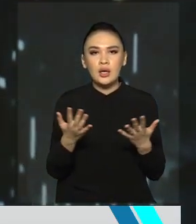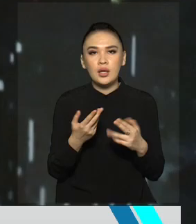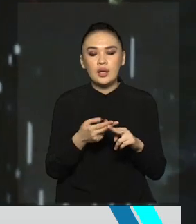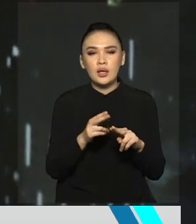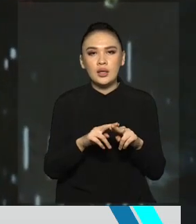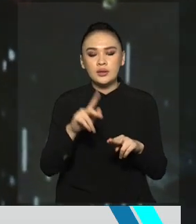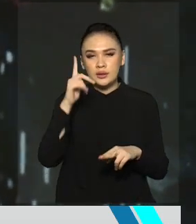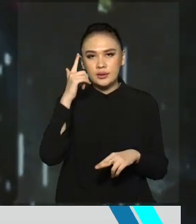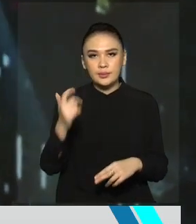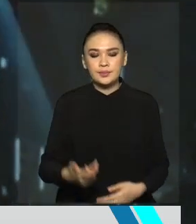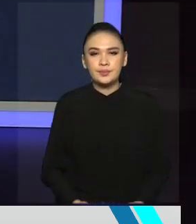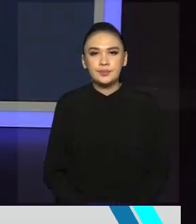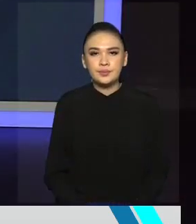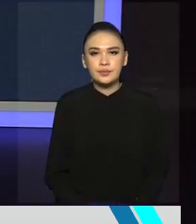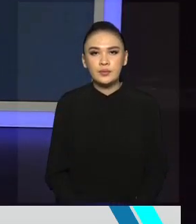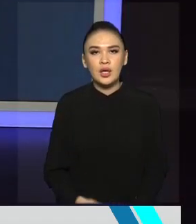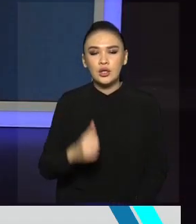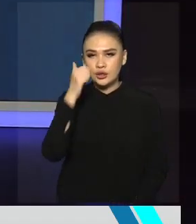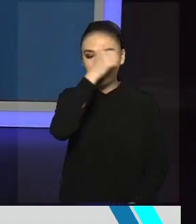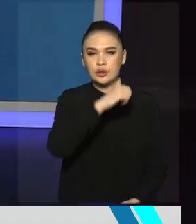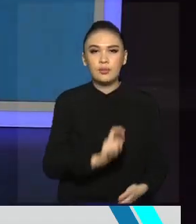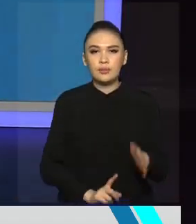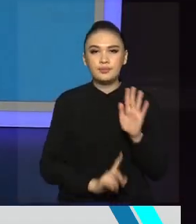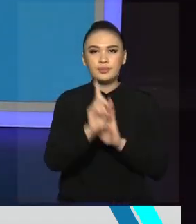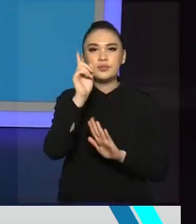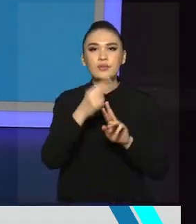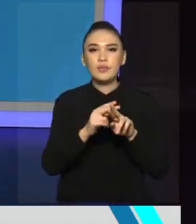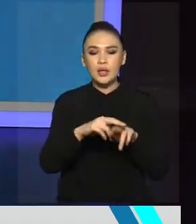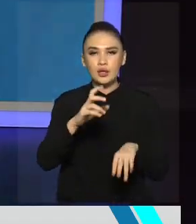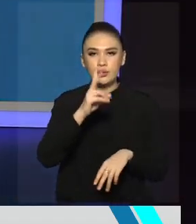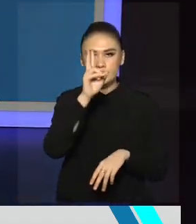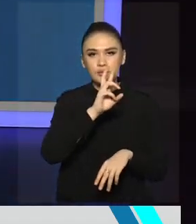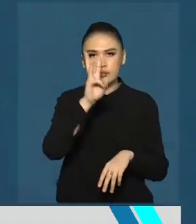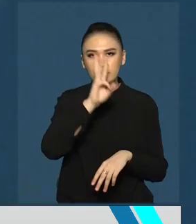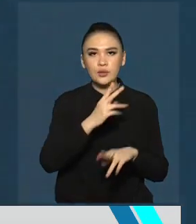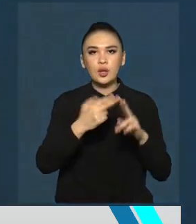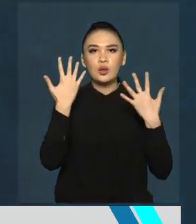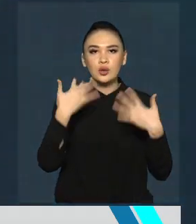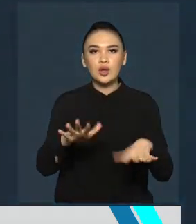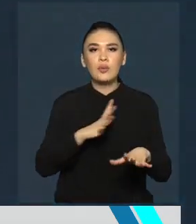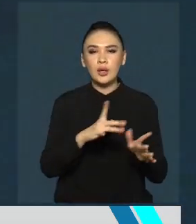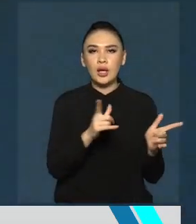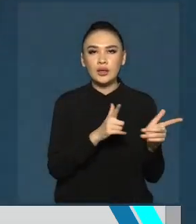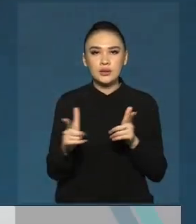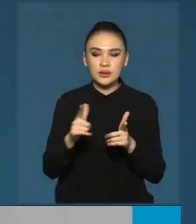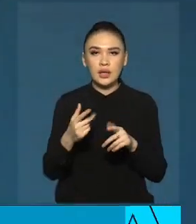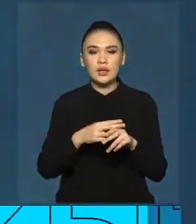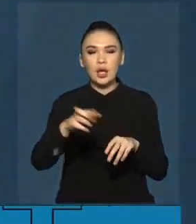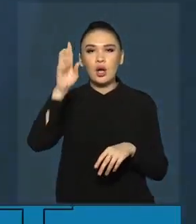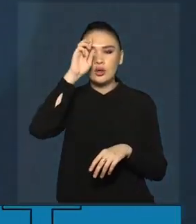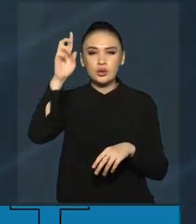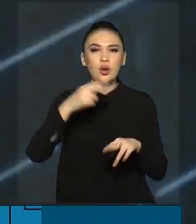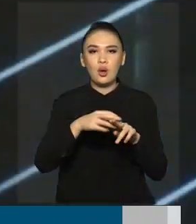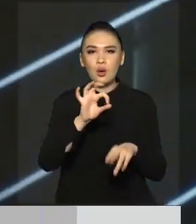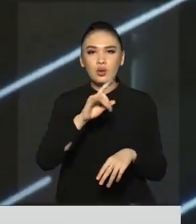турасында. Яғни, дұрыс айтасыз, қазір жылдың басынан бастап 2-3 айдың жүзі болды, тұжырымдаманың жобасы қазір әзірленіп бітті. Біз мемлекеттік